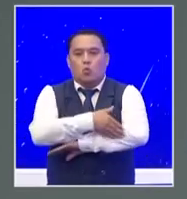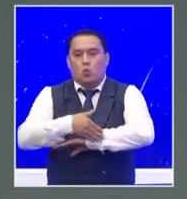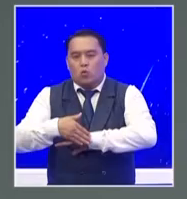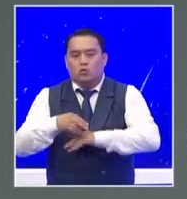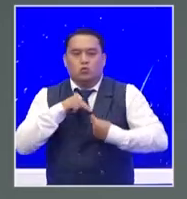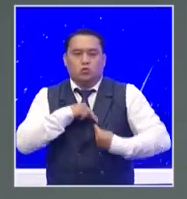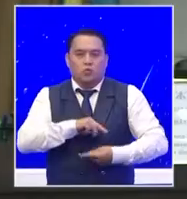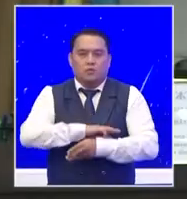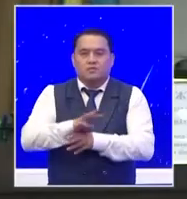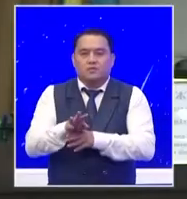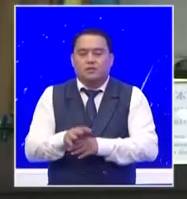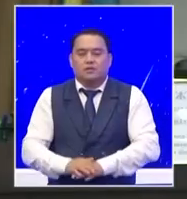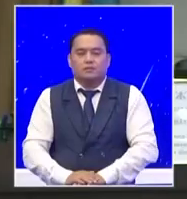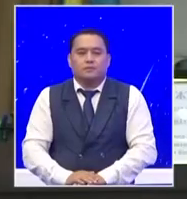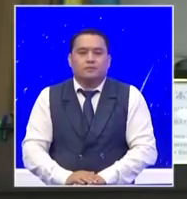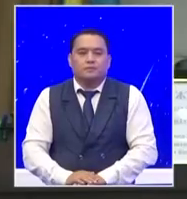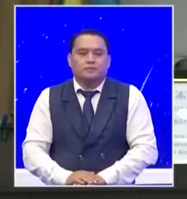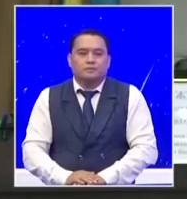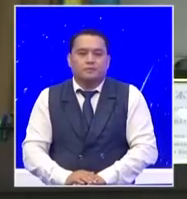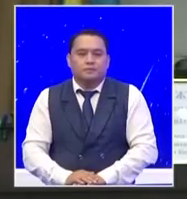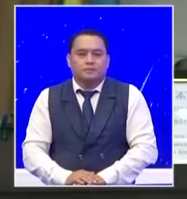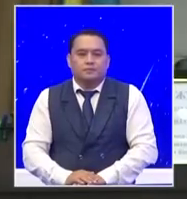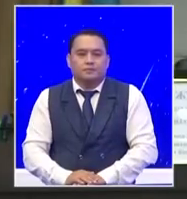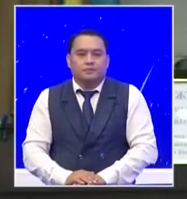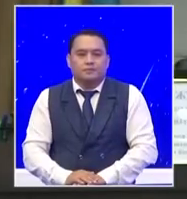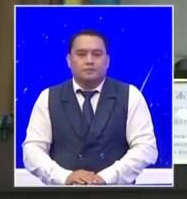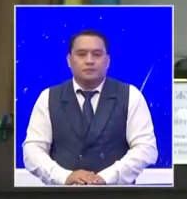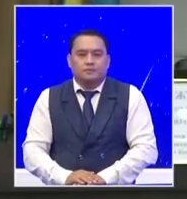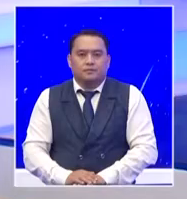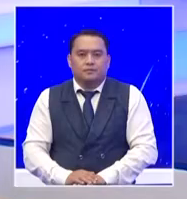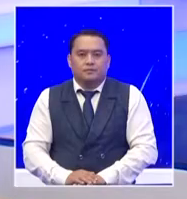трудоустройство населения. Аделя Кжаркенова, Ерболат Антелов, телеканал ЖИТСУ.